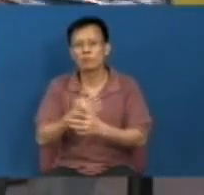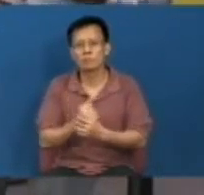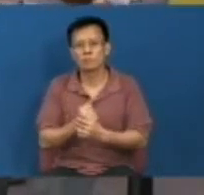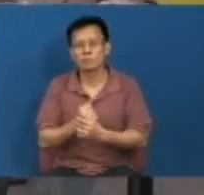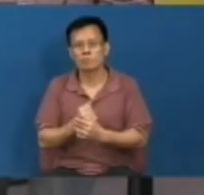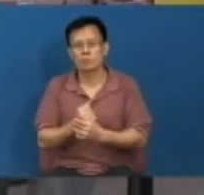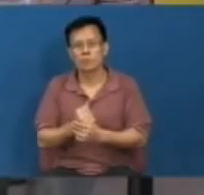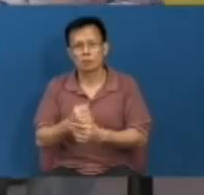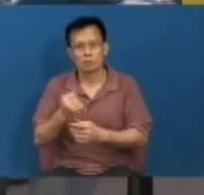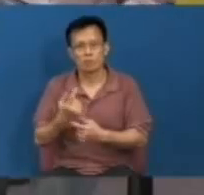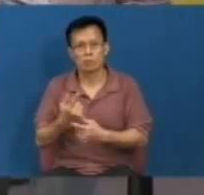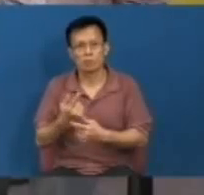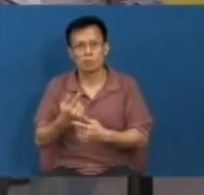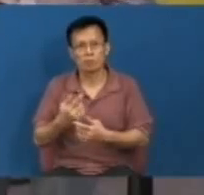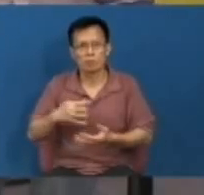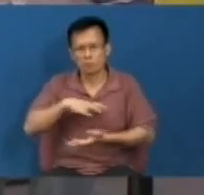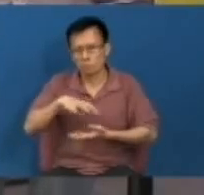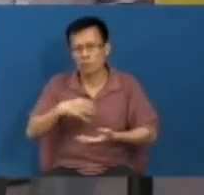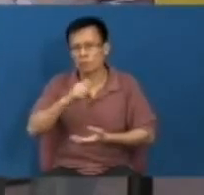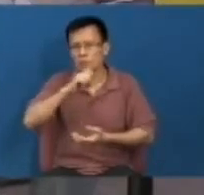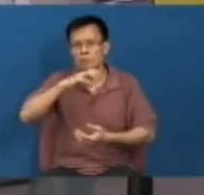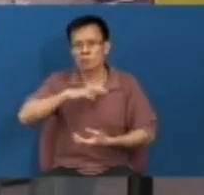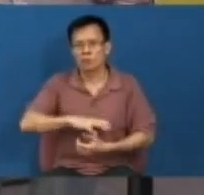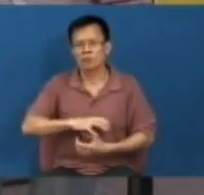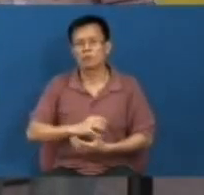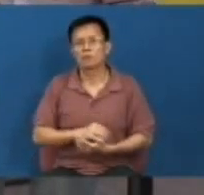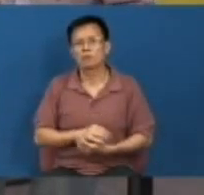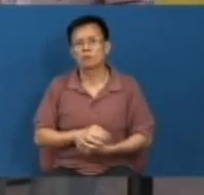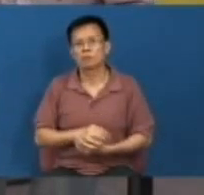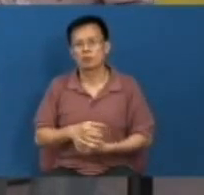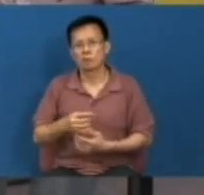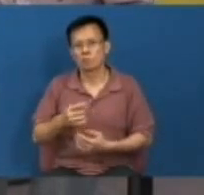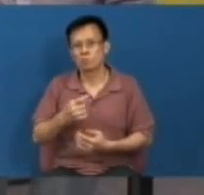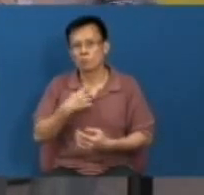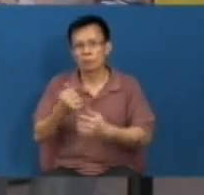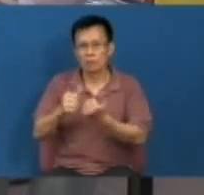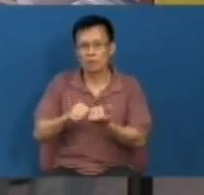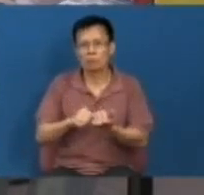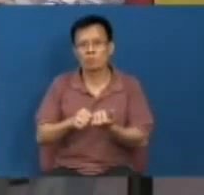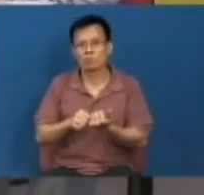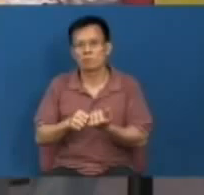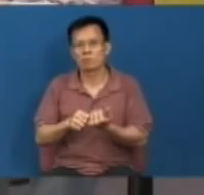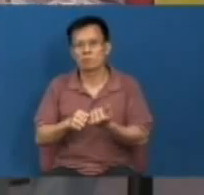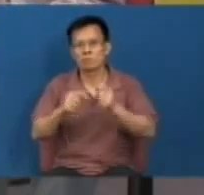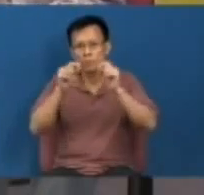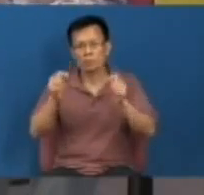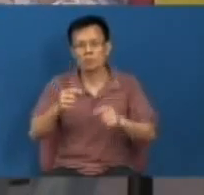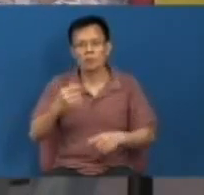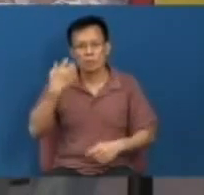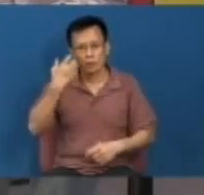都唔知點 講。混亂啦，好有壓力啦。不過大都係要咧，要靠你啦都嚇。 冇問題。 冷